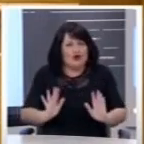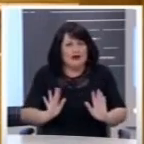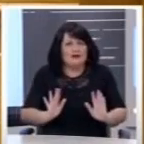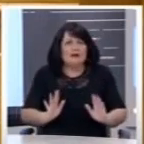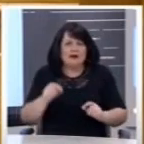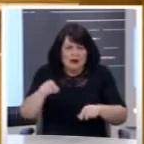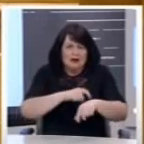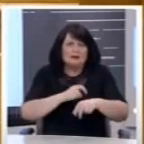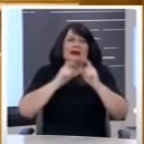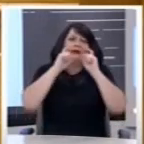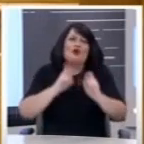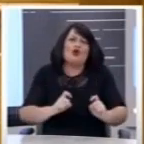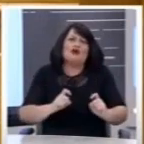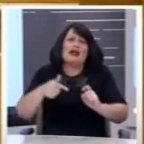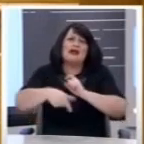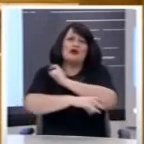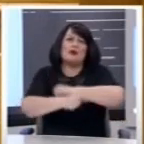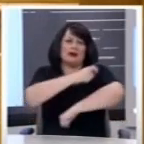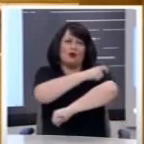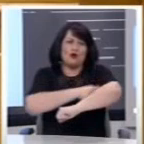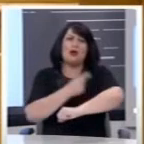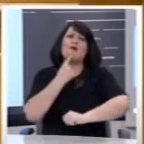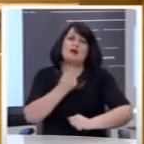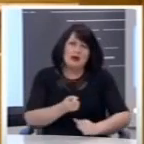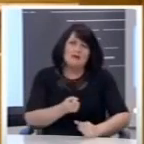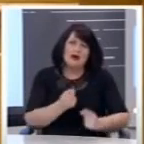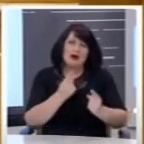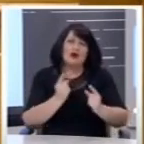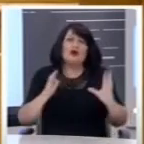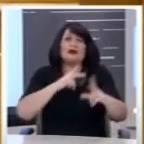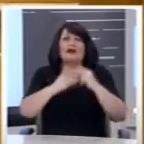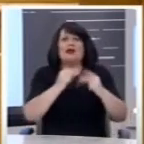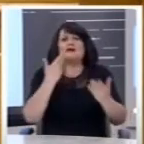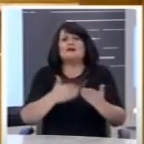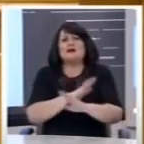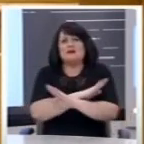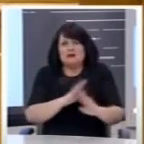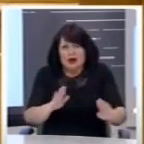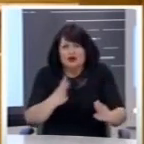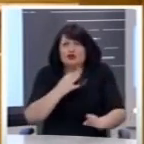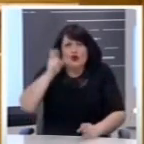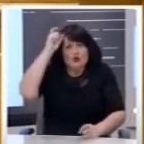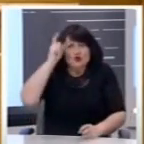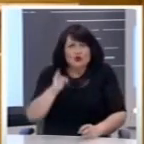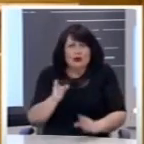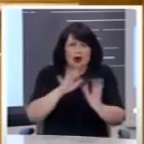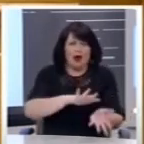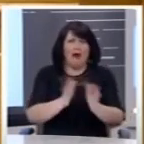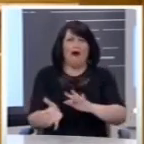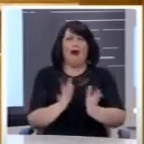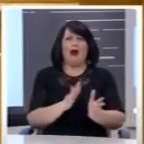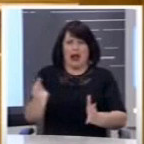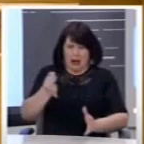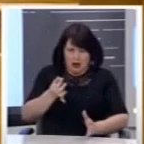υποχρέωσε επιτόπου τον Γενικό Γραμματέα του ΙΕ να δηλώσει ότι αυτή η διάσκεψη τελειώνει, διότι η Τουρκία άλλα μου είπε,